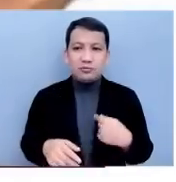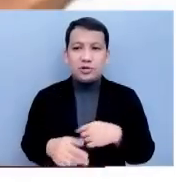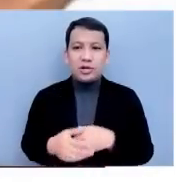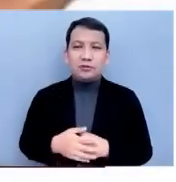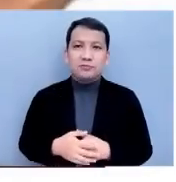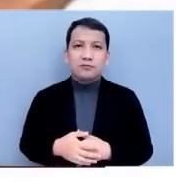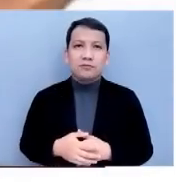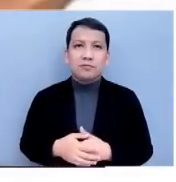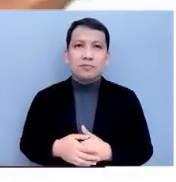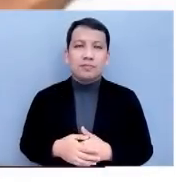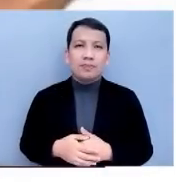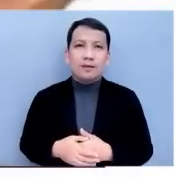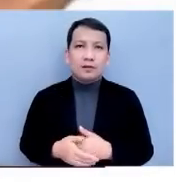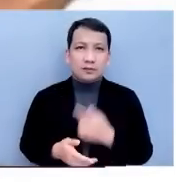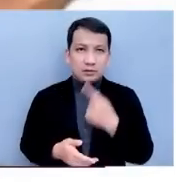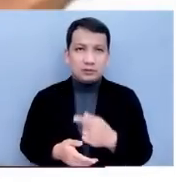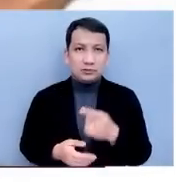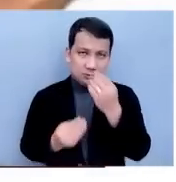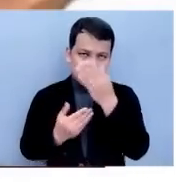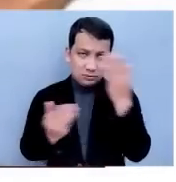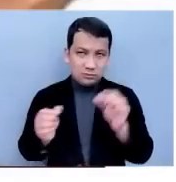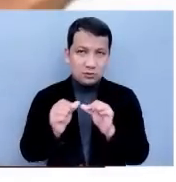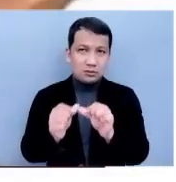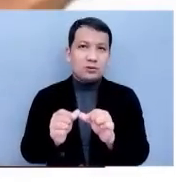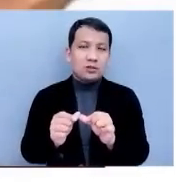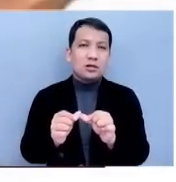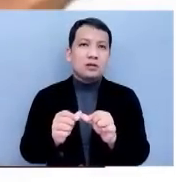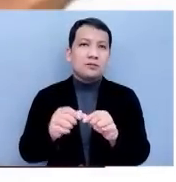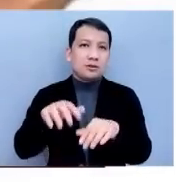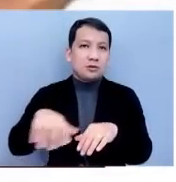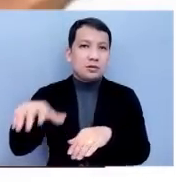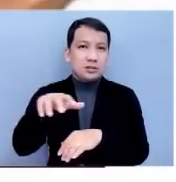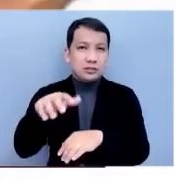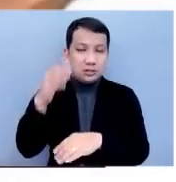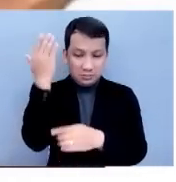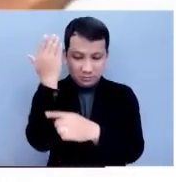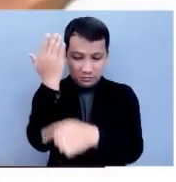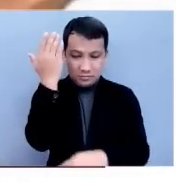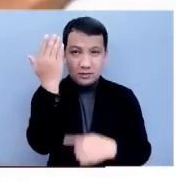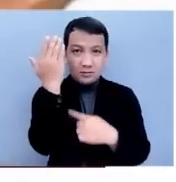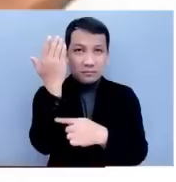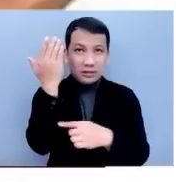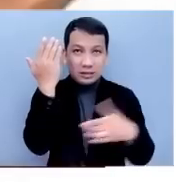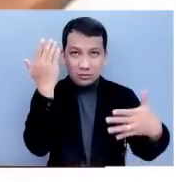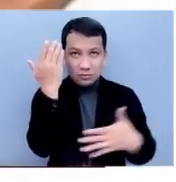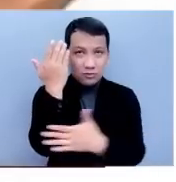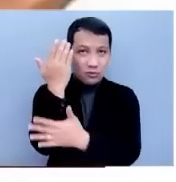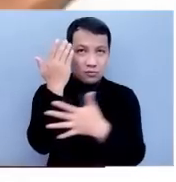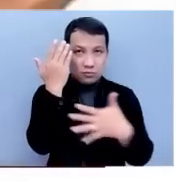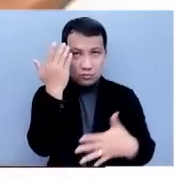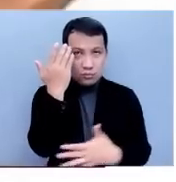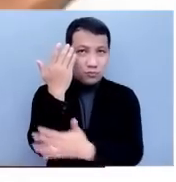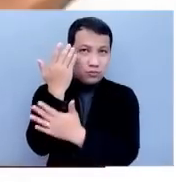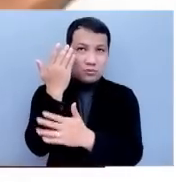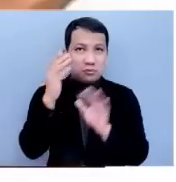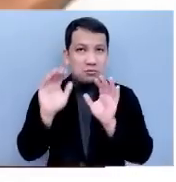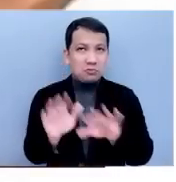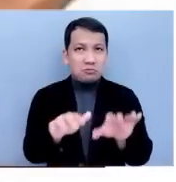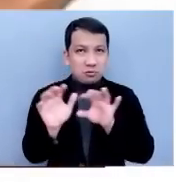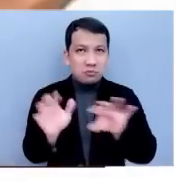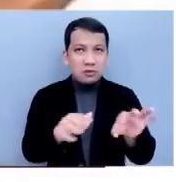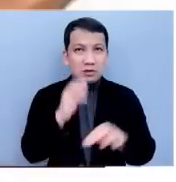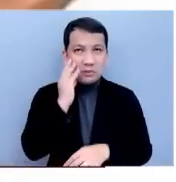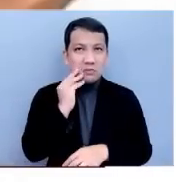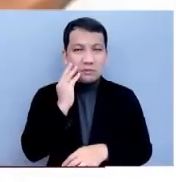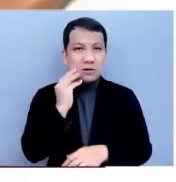ito ay DCC kasi patuloy na umiiral, more in particular sa Mindanao area. So posible po na dahil tuloy-tuloy na mga pag-ulan, yung mga naranasan